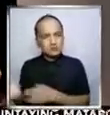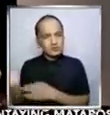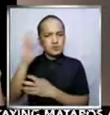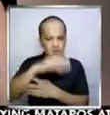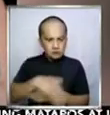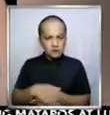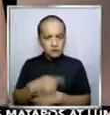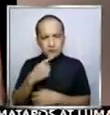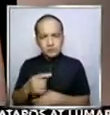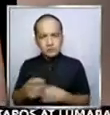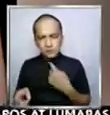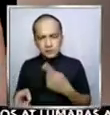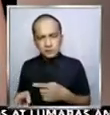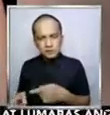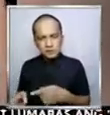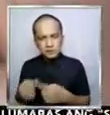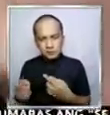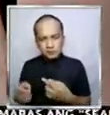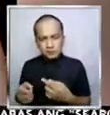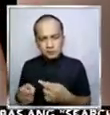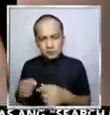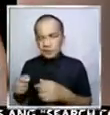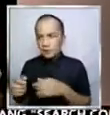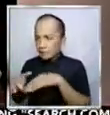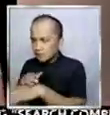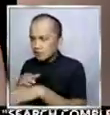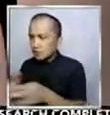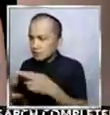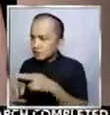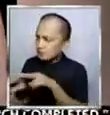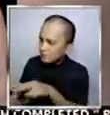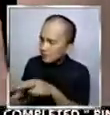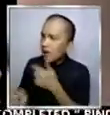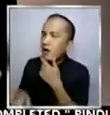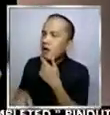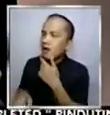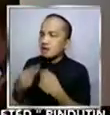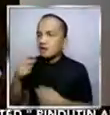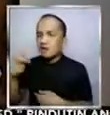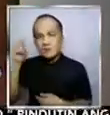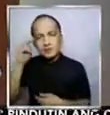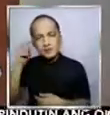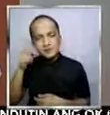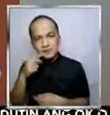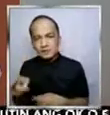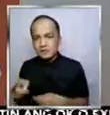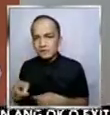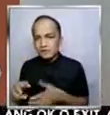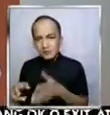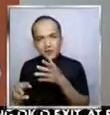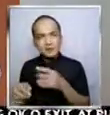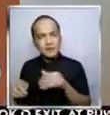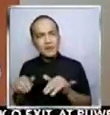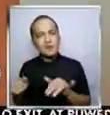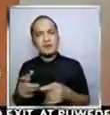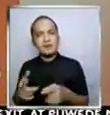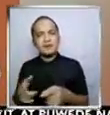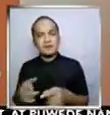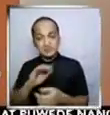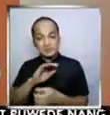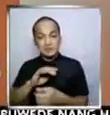sees Nico, tapos papasok ako sa room, she'll just look at me. So sabi ni Nico, "Aren't you tired of your mom?" At sa gitna ng COVID